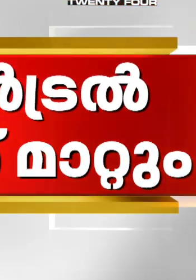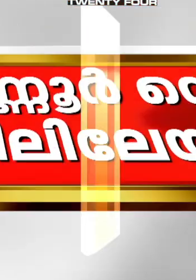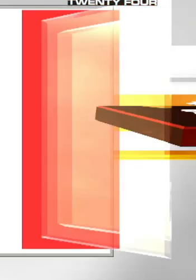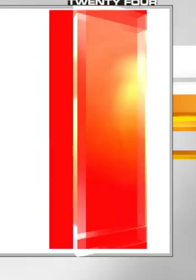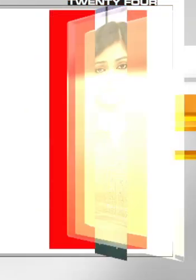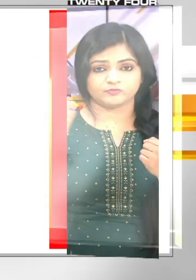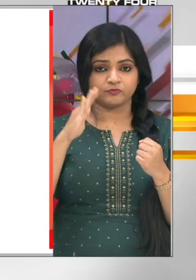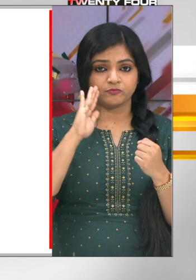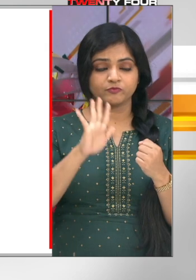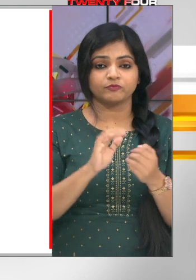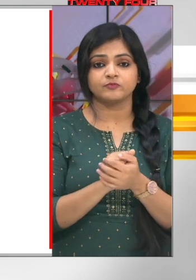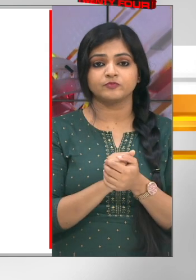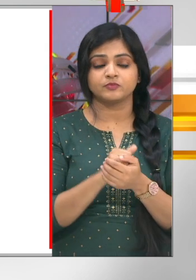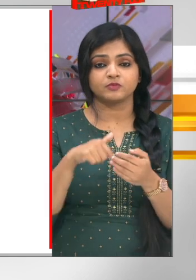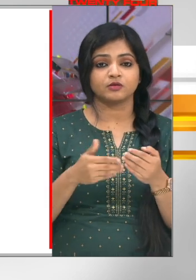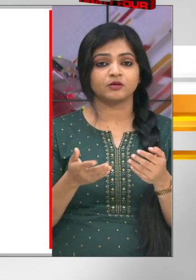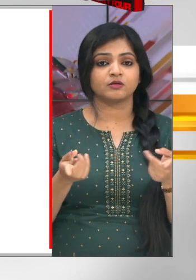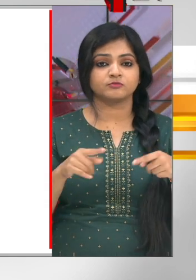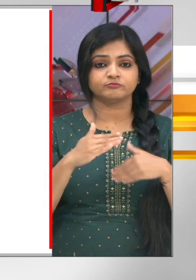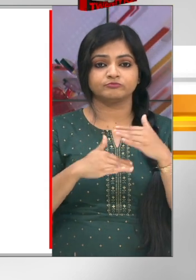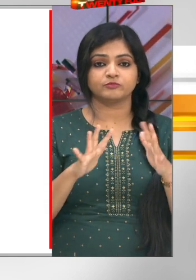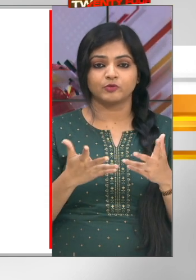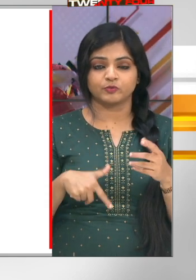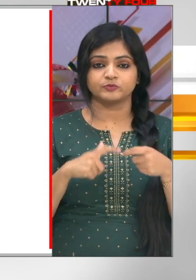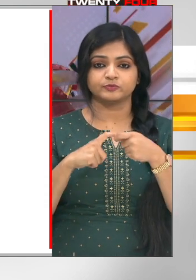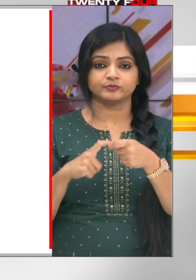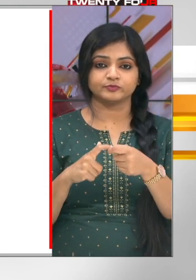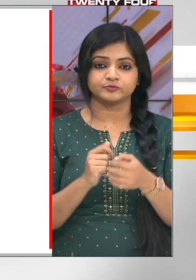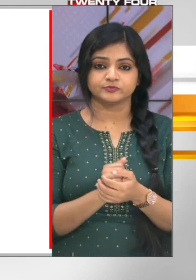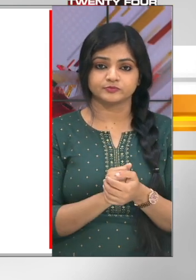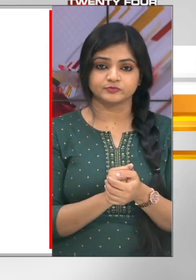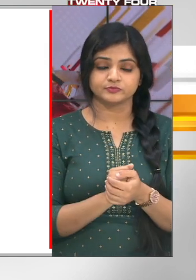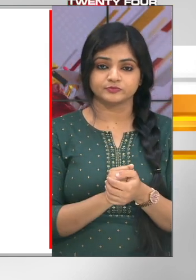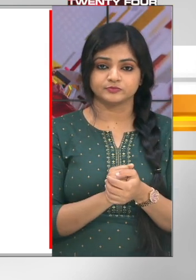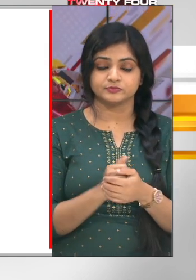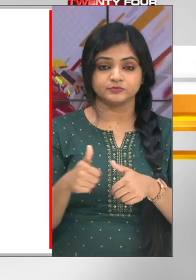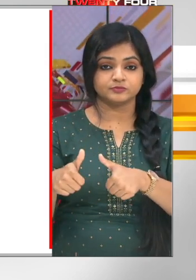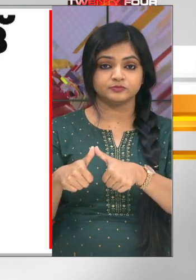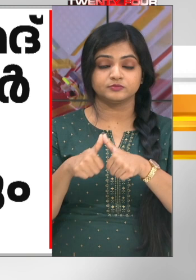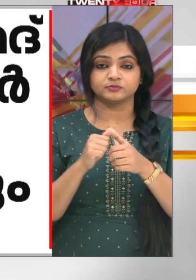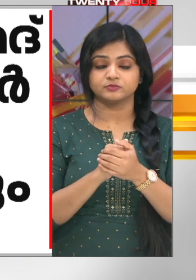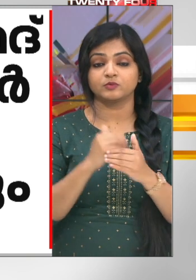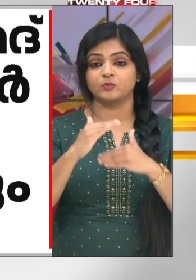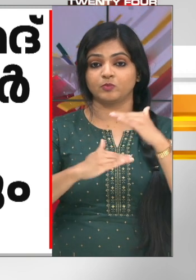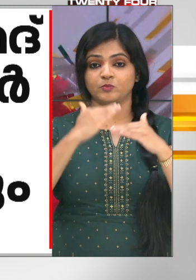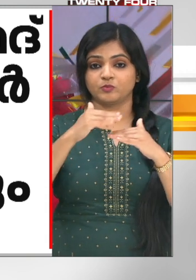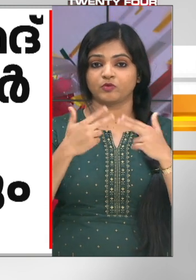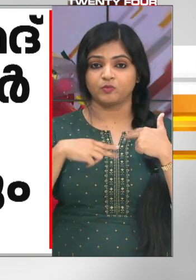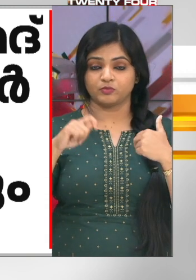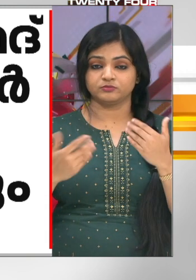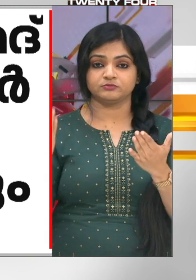വിവരങ്ങൾ പുറത്തു വന്നിരുന്നല്ലോ നേരത്തെ, അതിന്റെ പുരോഗതി എന്താണ് ശ്രീകാന്ത്? നിലവിൽ ഈ മേൽക്കോടതിയെ സമീപിക്കുന്നതിനുള്ള നീക്കം,